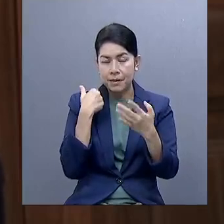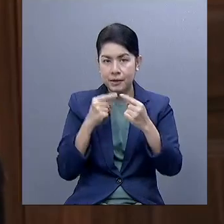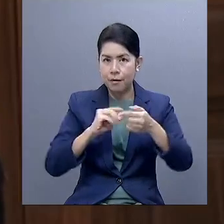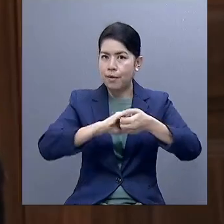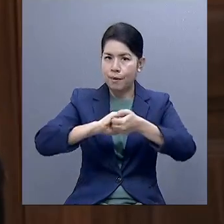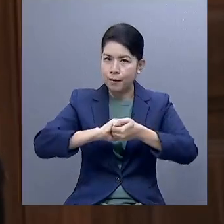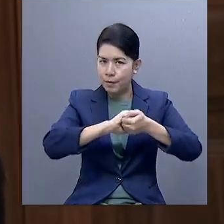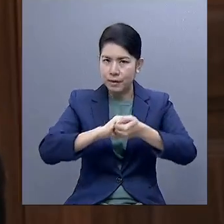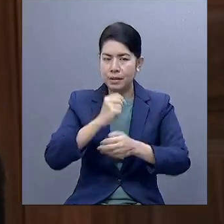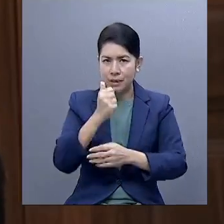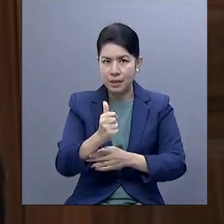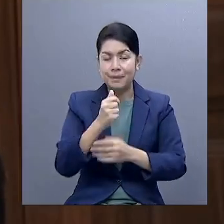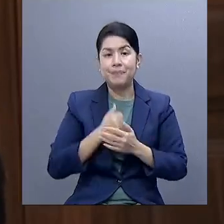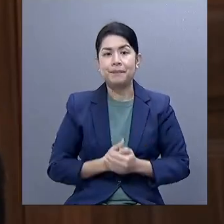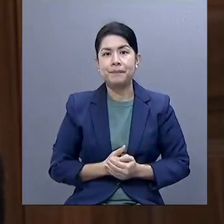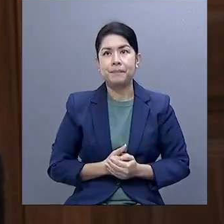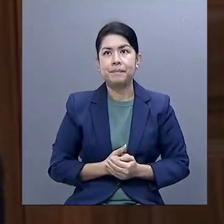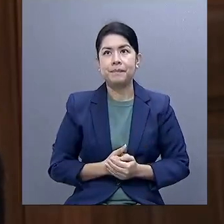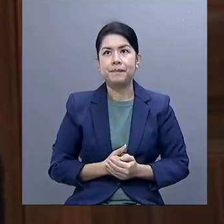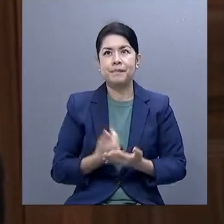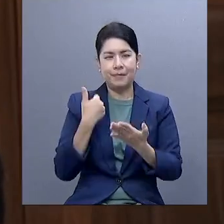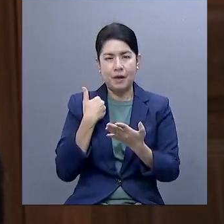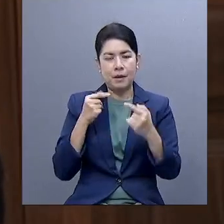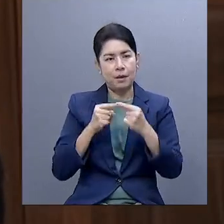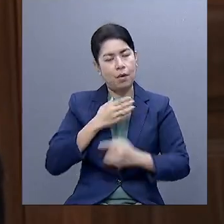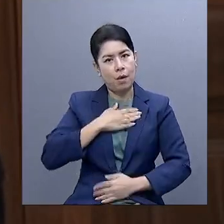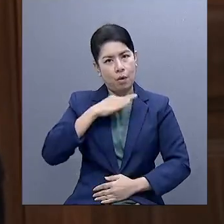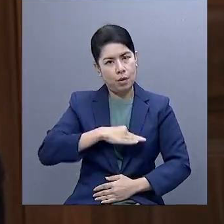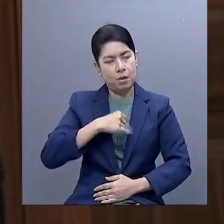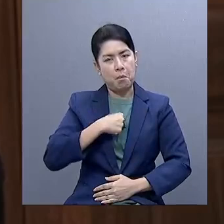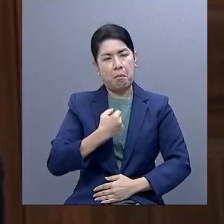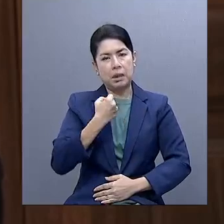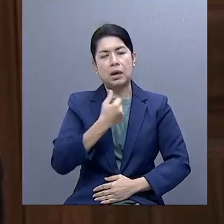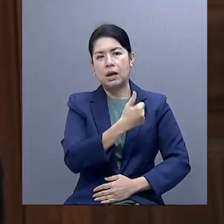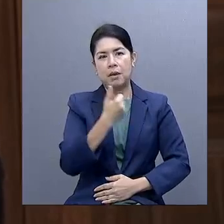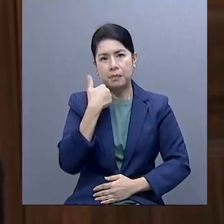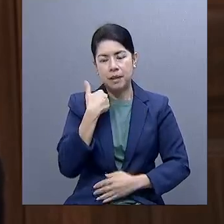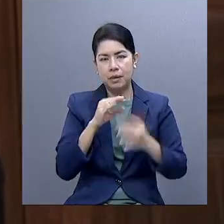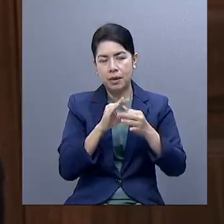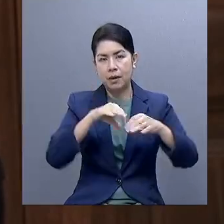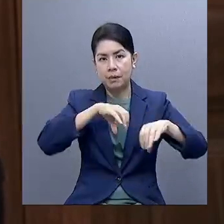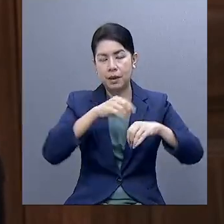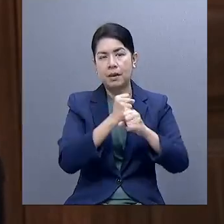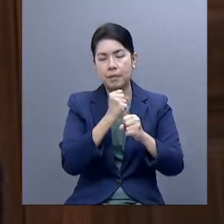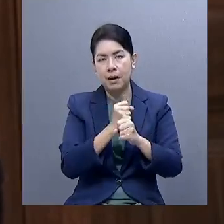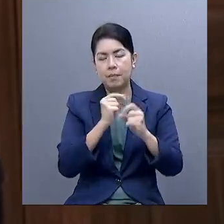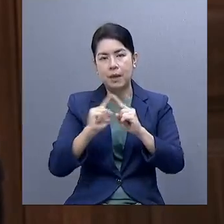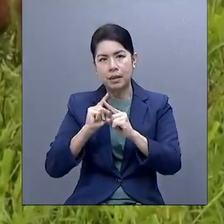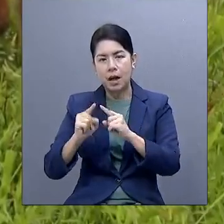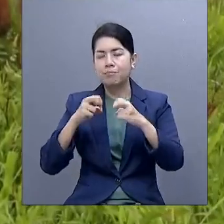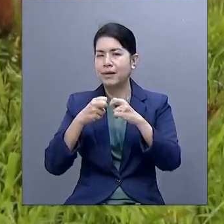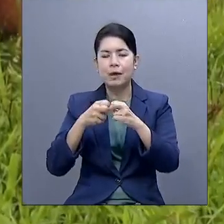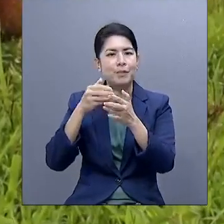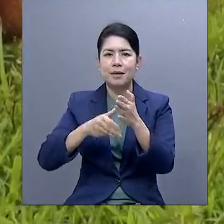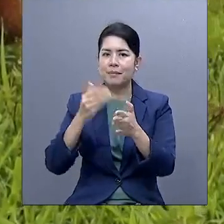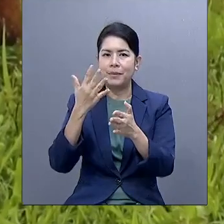เนี่ยเราก็มั่นใจได้นะครับว่าในการดำเนินงานเนี่ยก็จะไม่มีปัญหาม